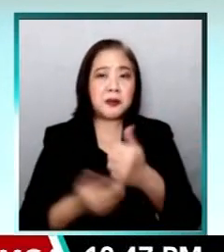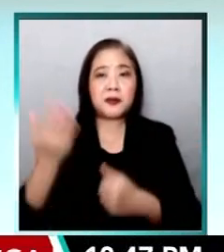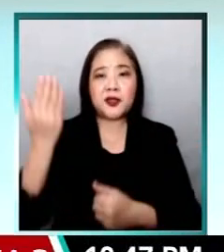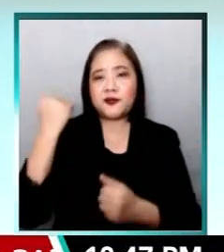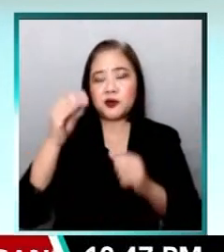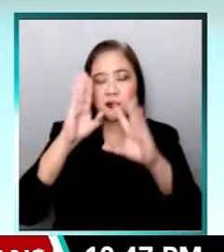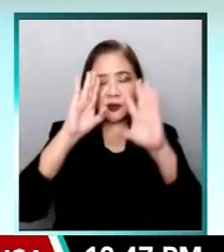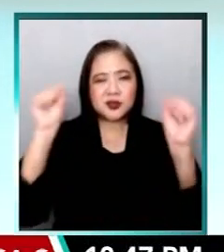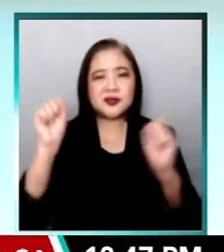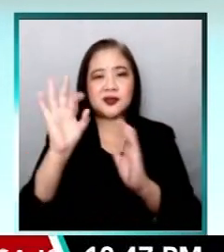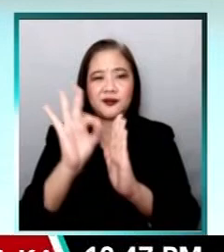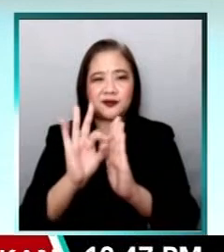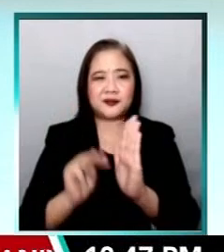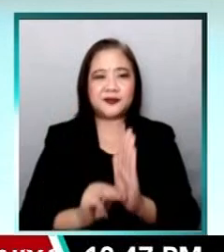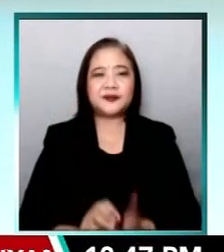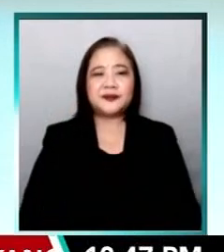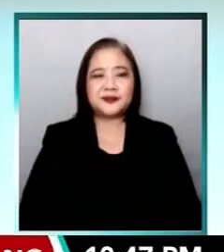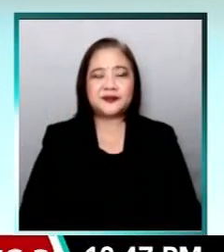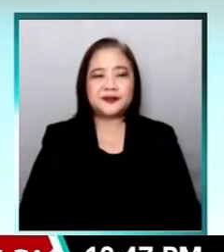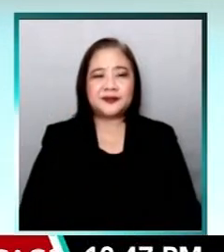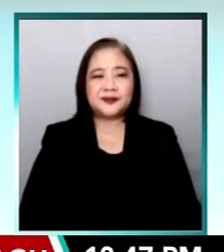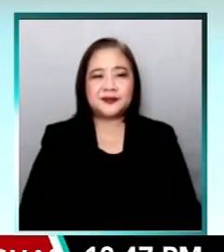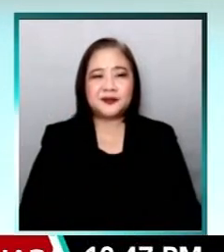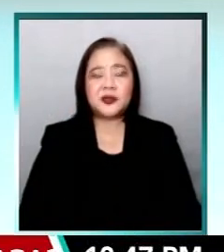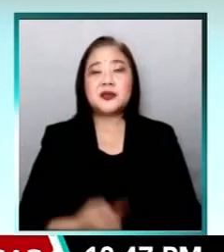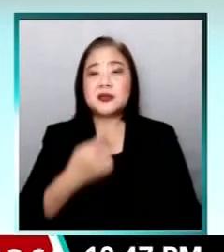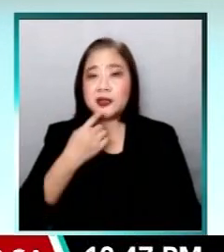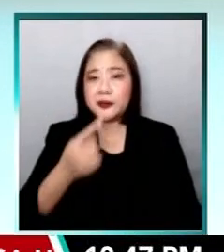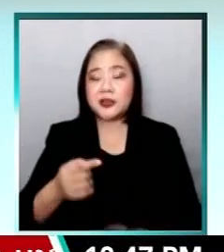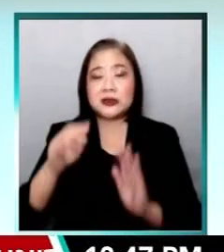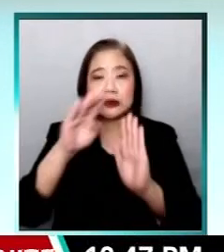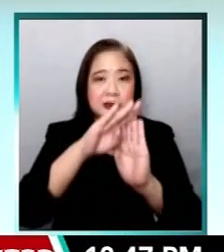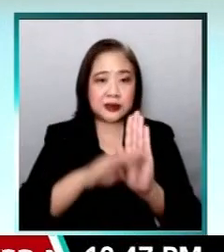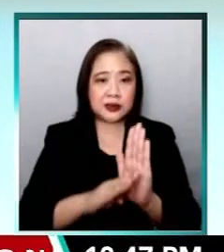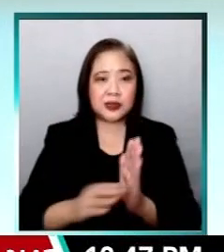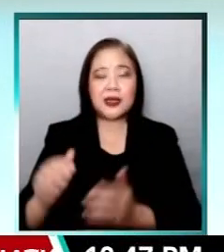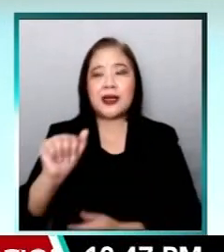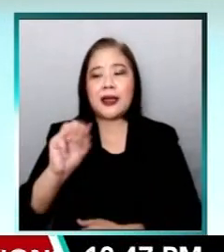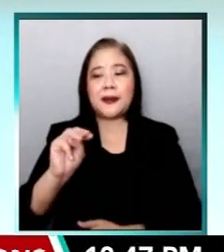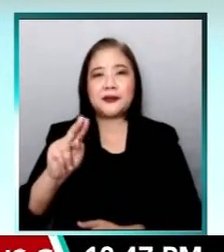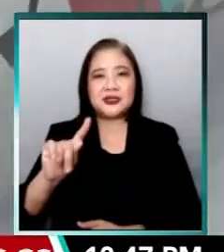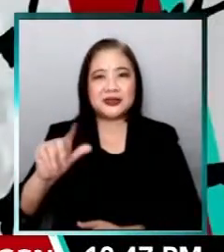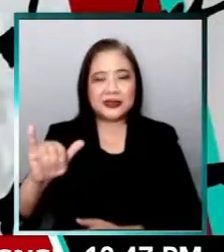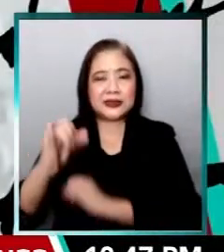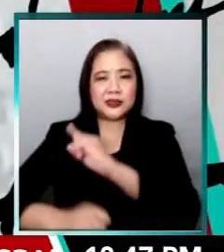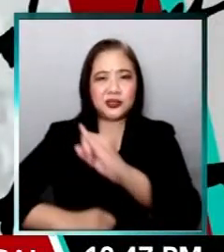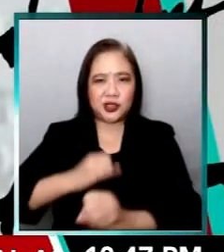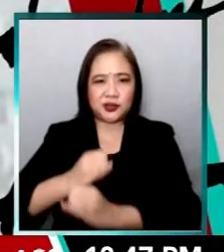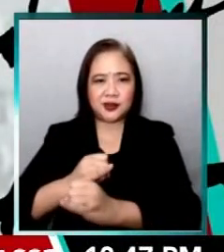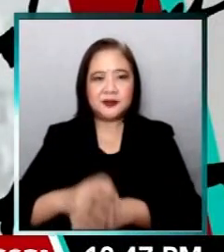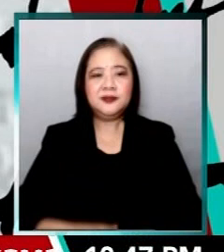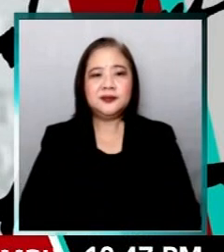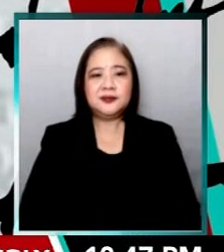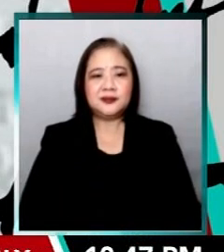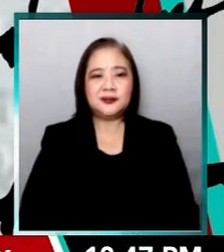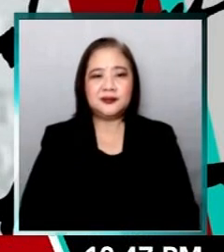Pangulong Ferdinand Marcos Sr. ayon sa datos ng Amnesty International.